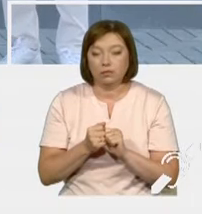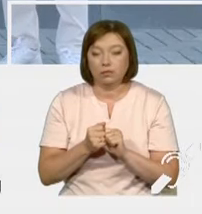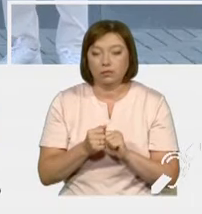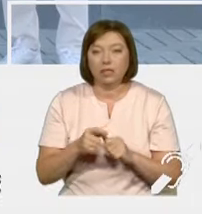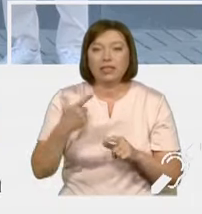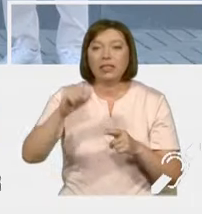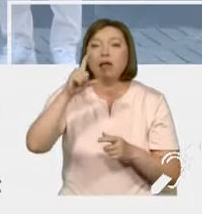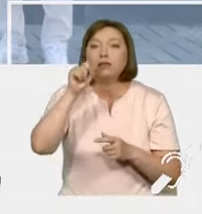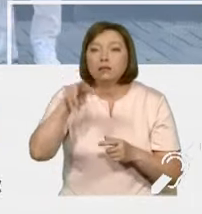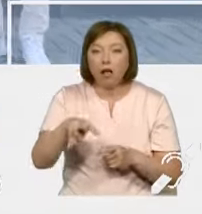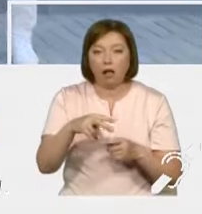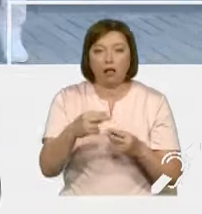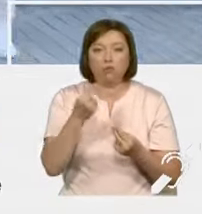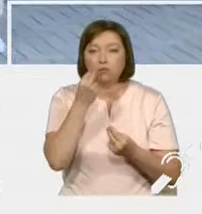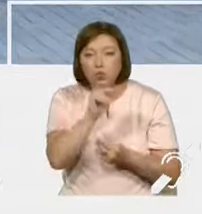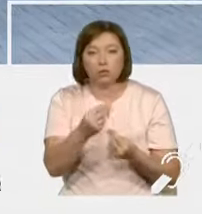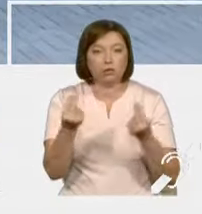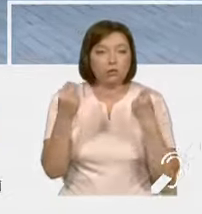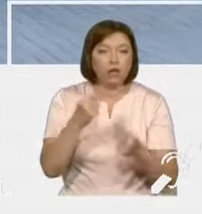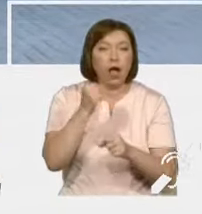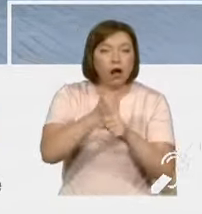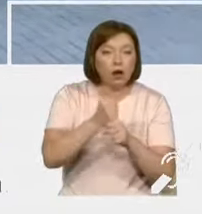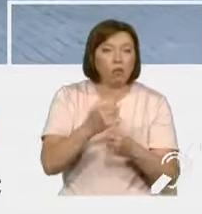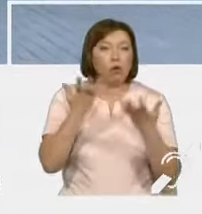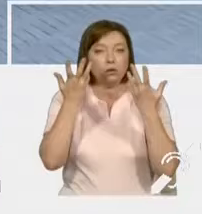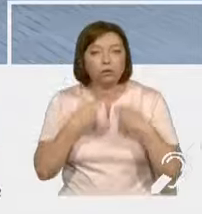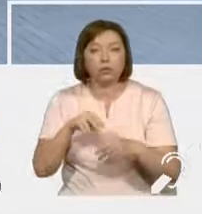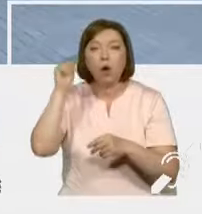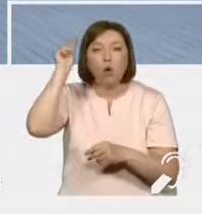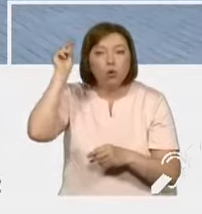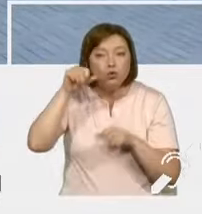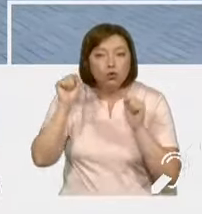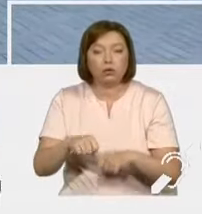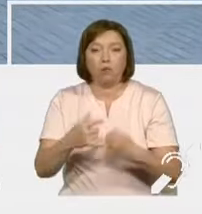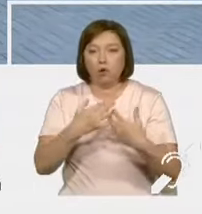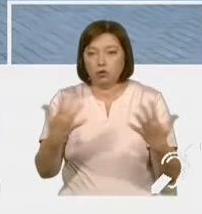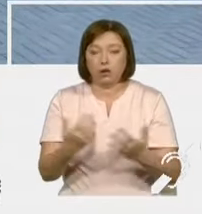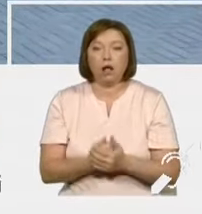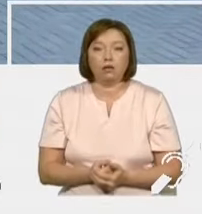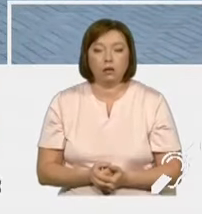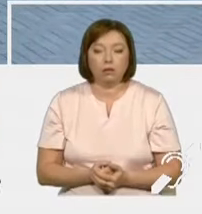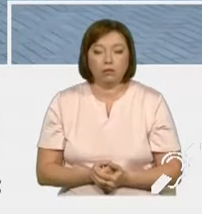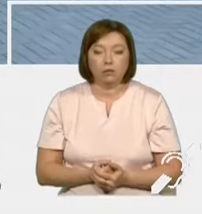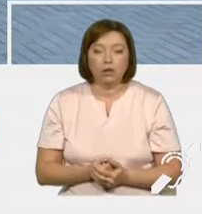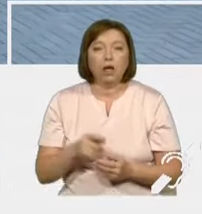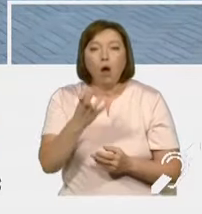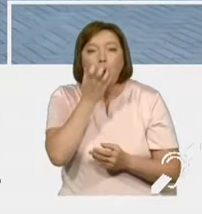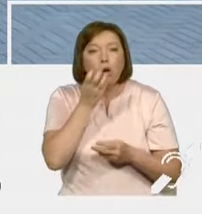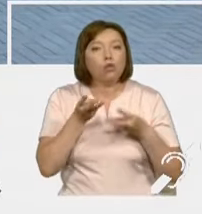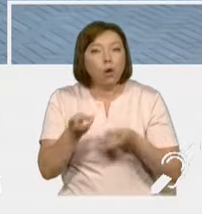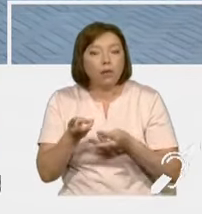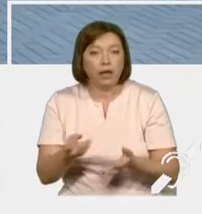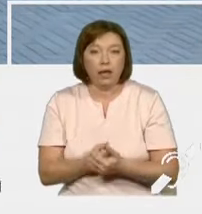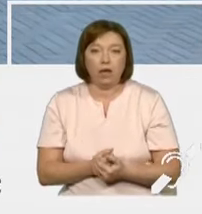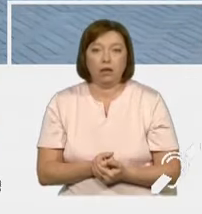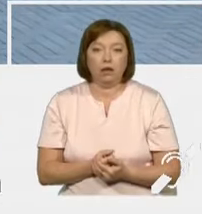săli frumoase de odihnă, cu săli frumoase de lucru, cu săli de instruire, dar cu sisteme de încălzire și